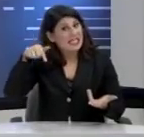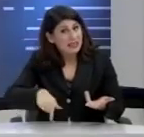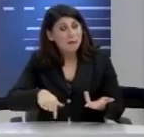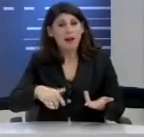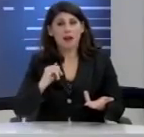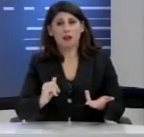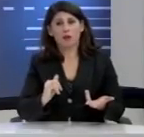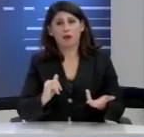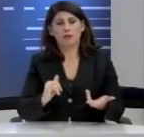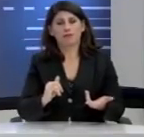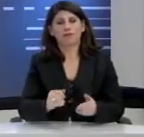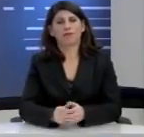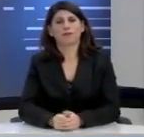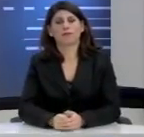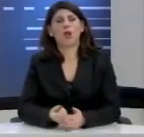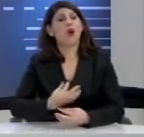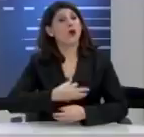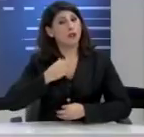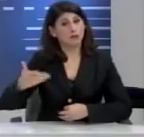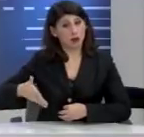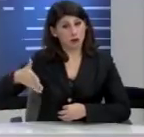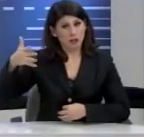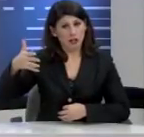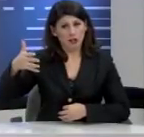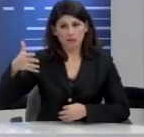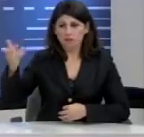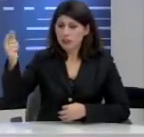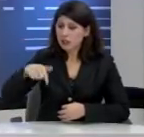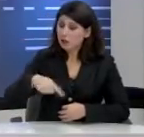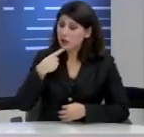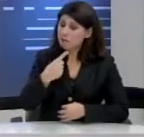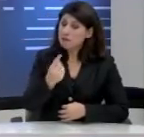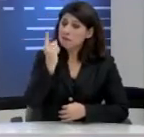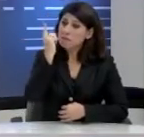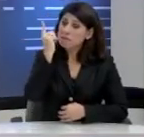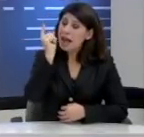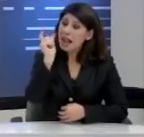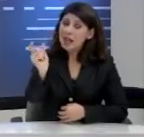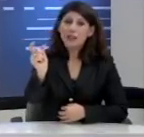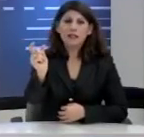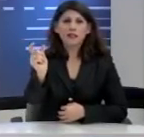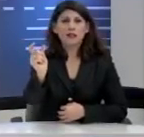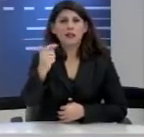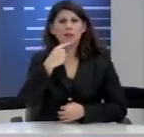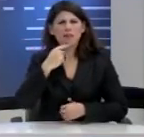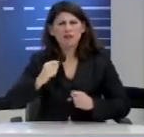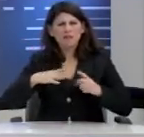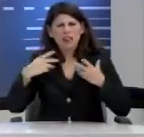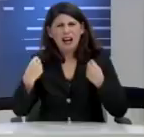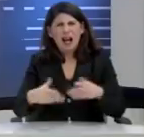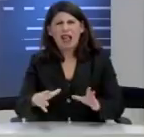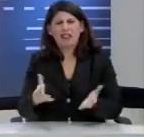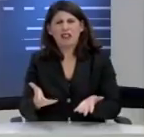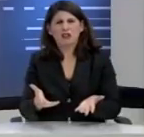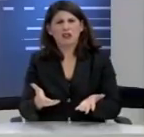ακόμα ο κ. Μητσοτάκης δεν βρέθηκε να πει μια κουβέντα για να καταδικάσει αυτή την αθλειότητα η οποία